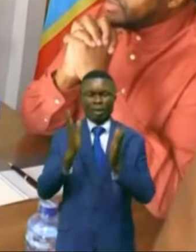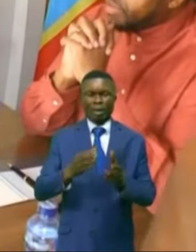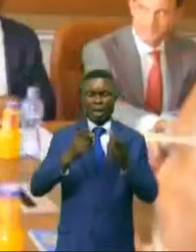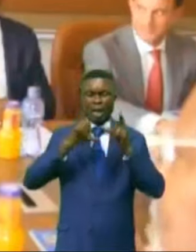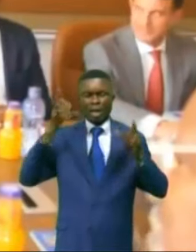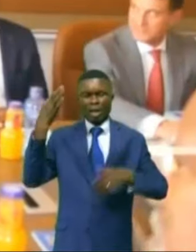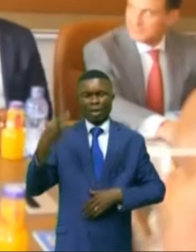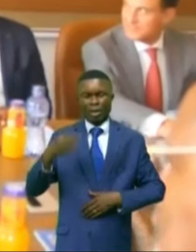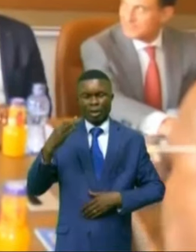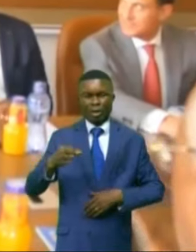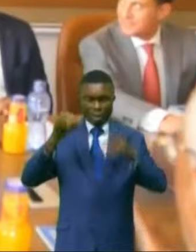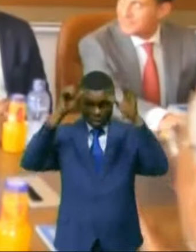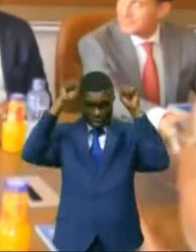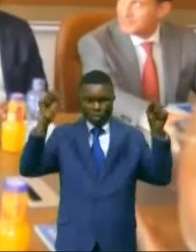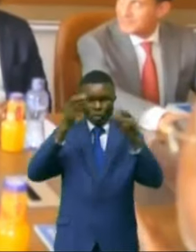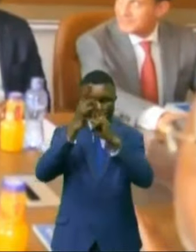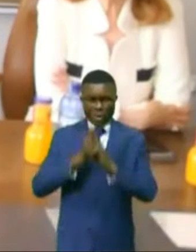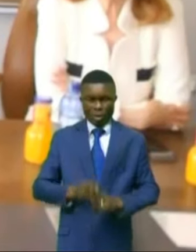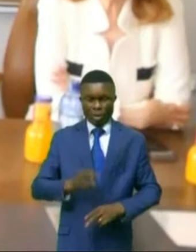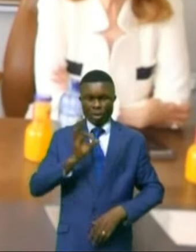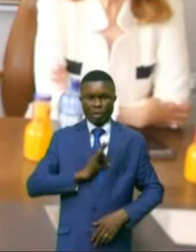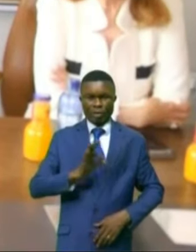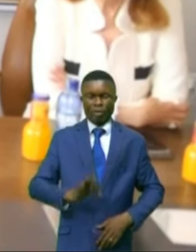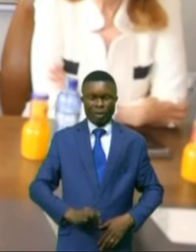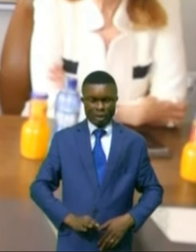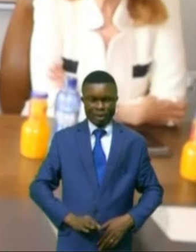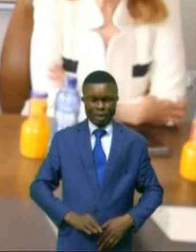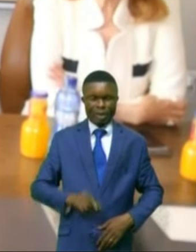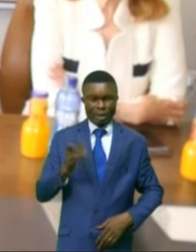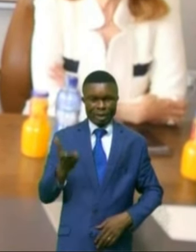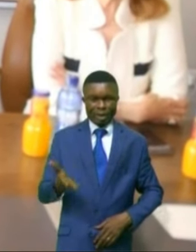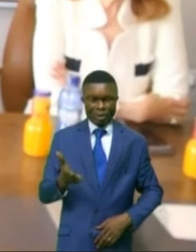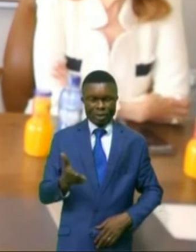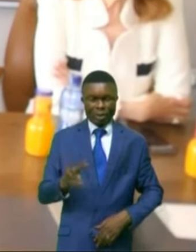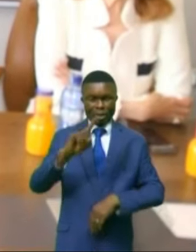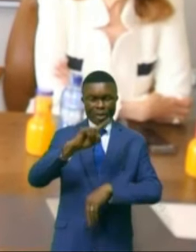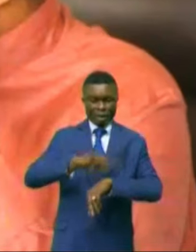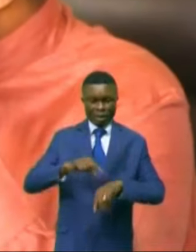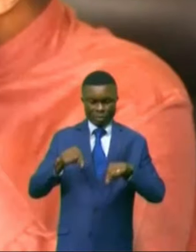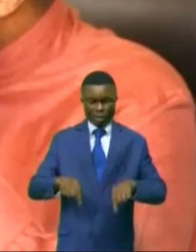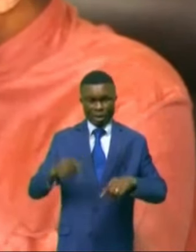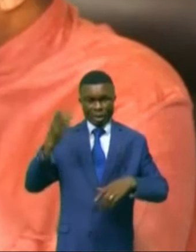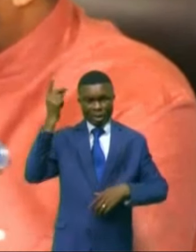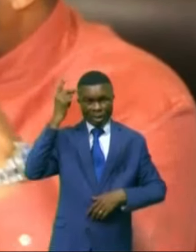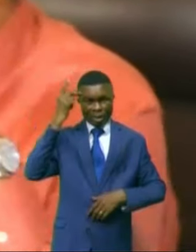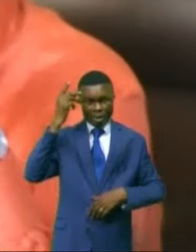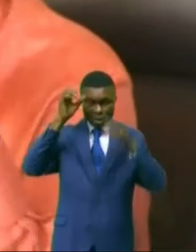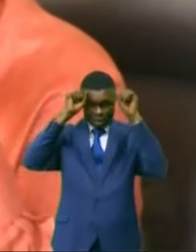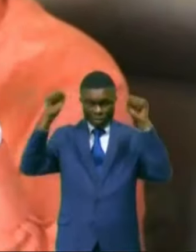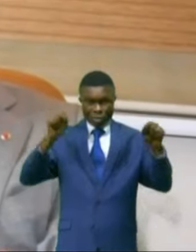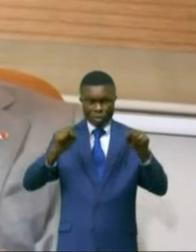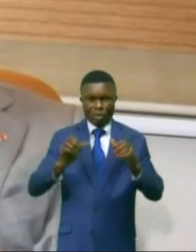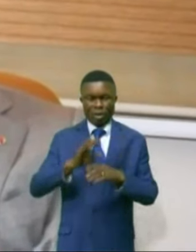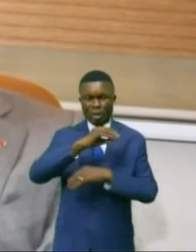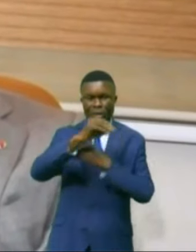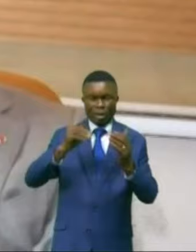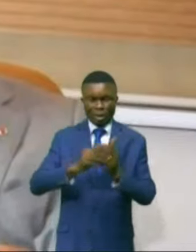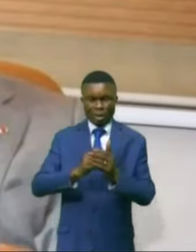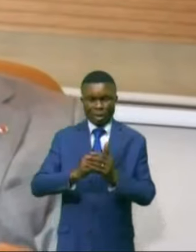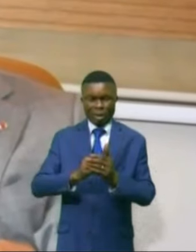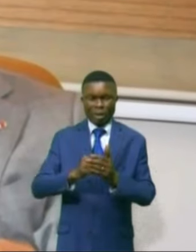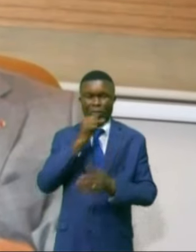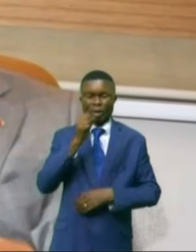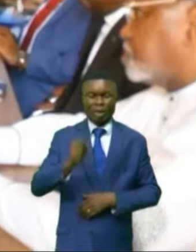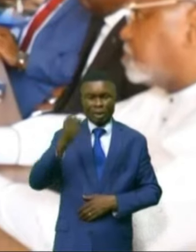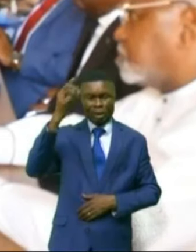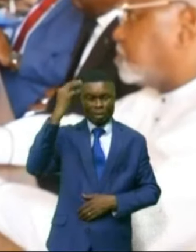est président d'honneur Félix Antoine Tshisekedi Tshilombo. En séjour à Kinshasa, le président actif du centre, l'ancien Premier